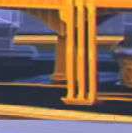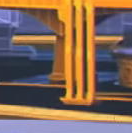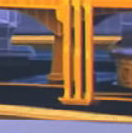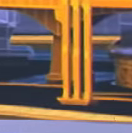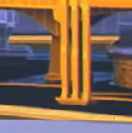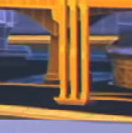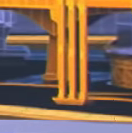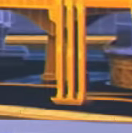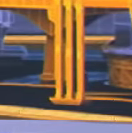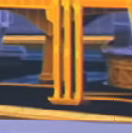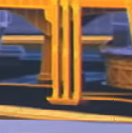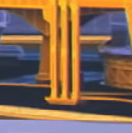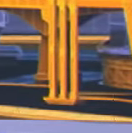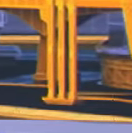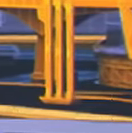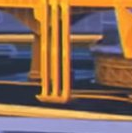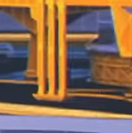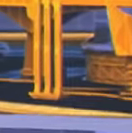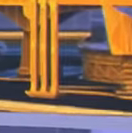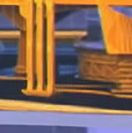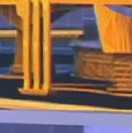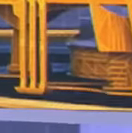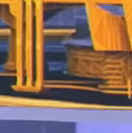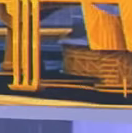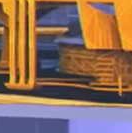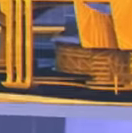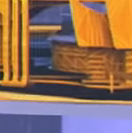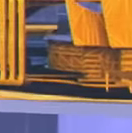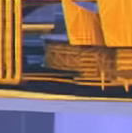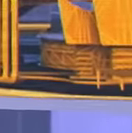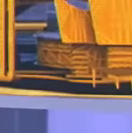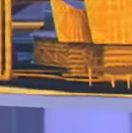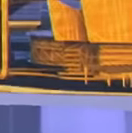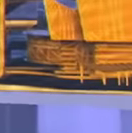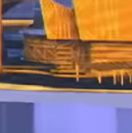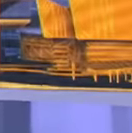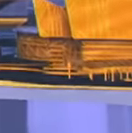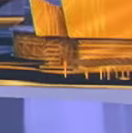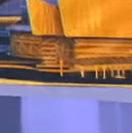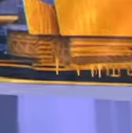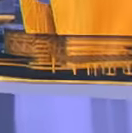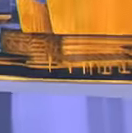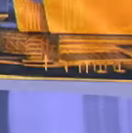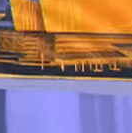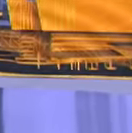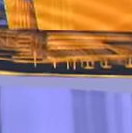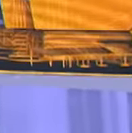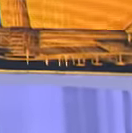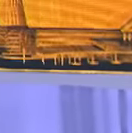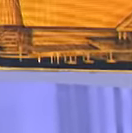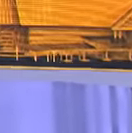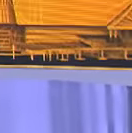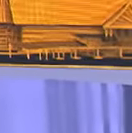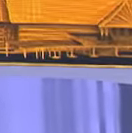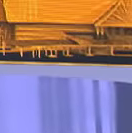ini. Terus kongsikan dengan kami sebarang aktiviti yang berlaku di tempat anda. Saya Farha Fakhrurazi. Assalamualaikum dan salam hormat.